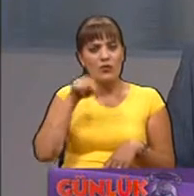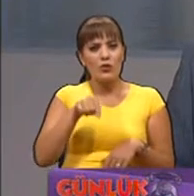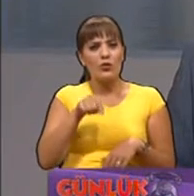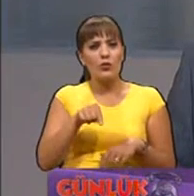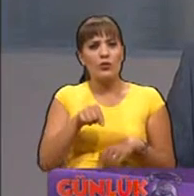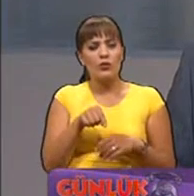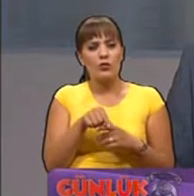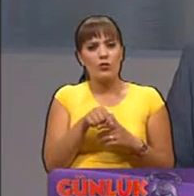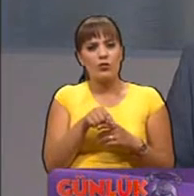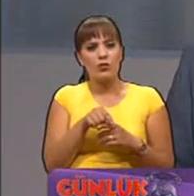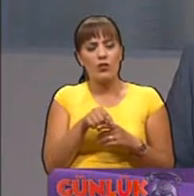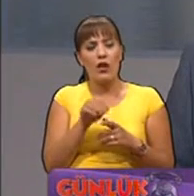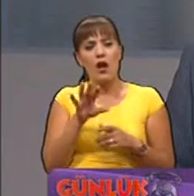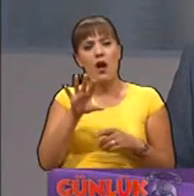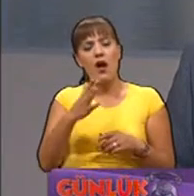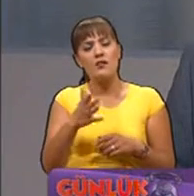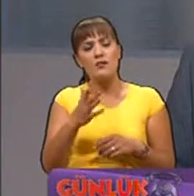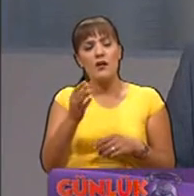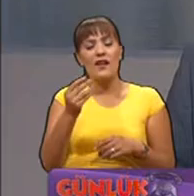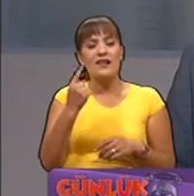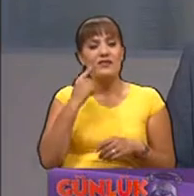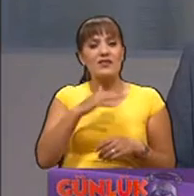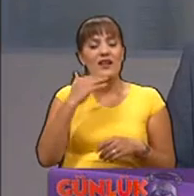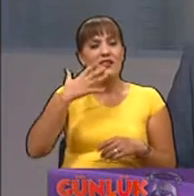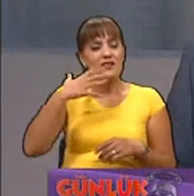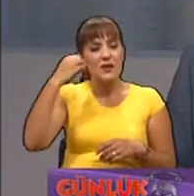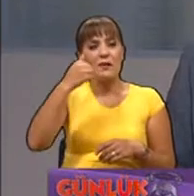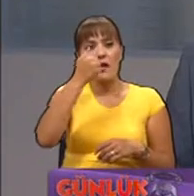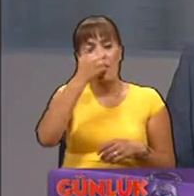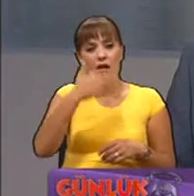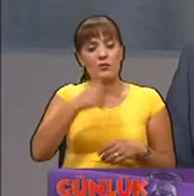şeyi acaba diş et çekilmeleri ve